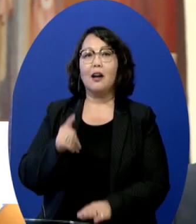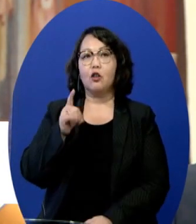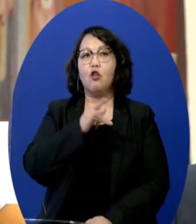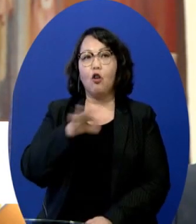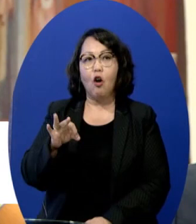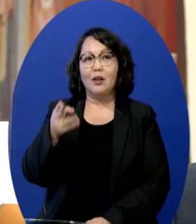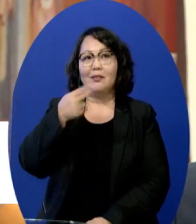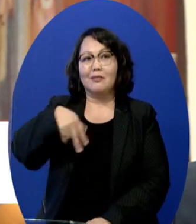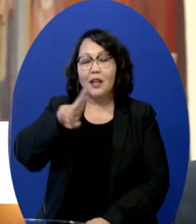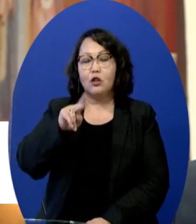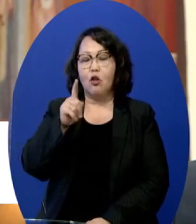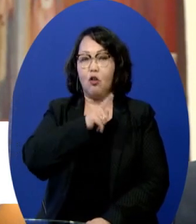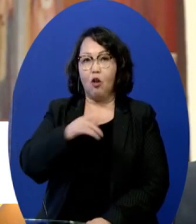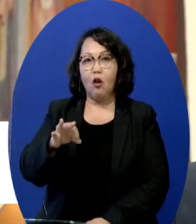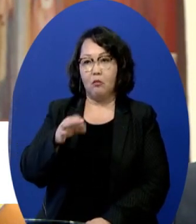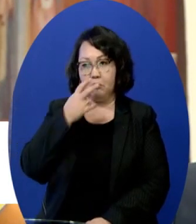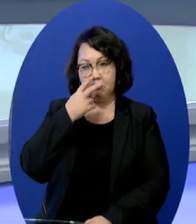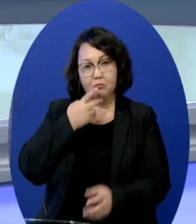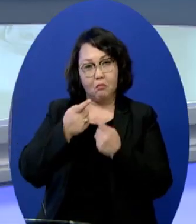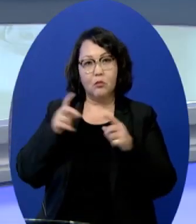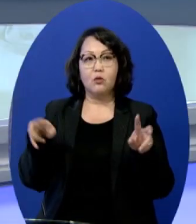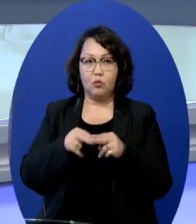болон дэд хорооныхоо хүрээнд бол бид нар дүгнэлж байгаа.